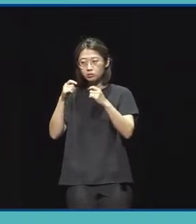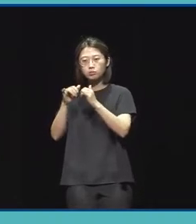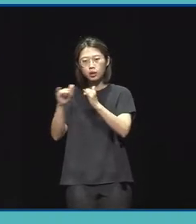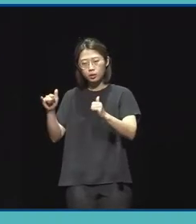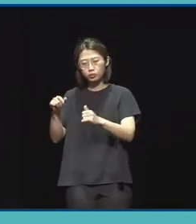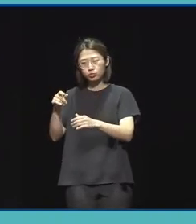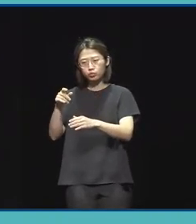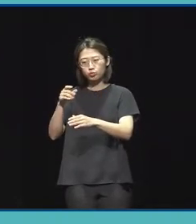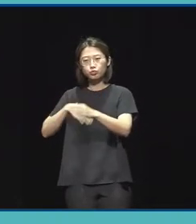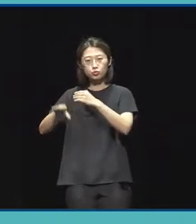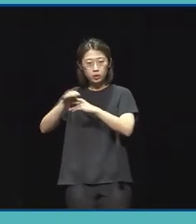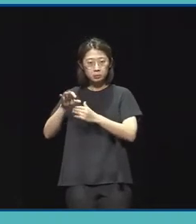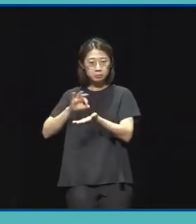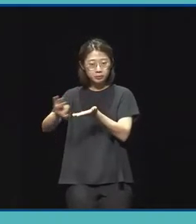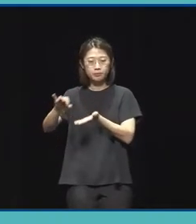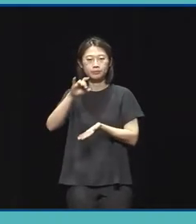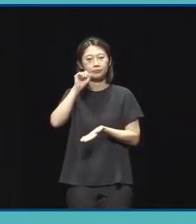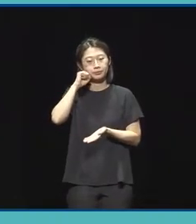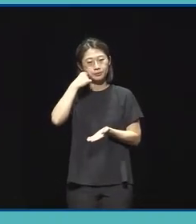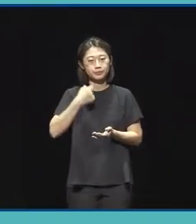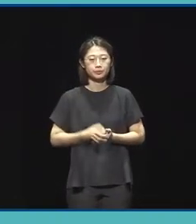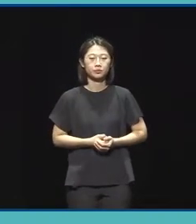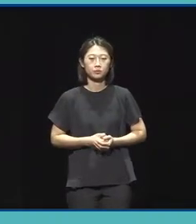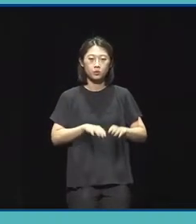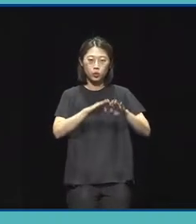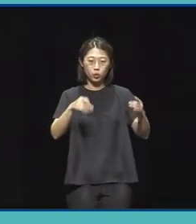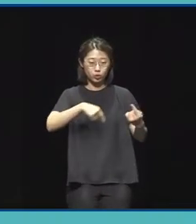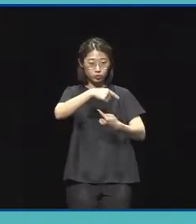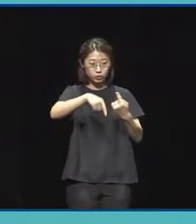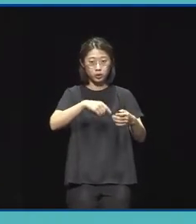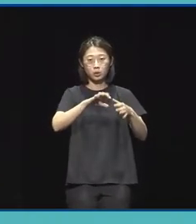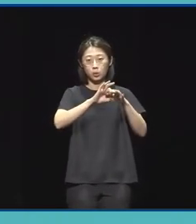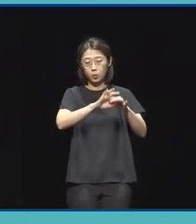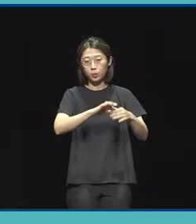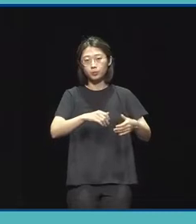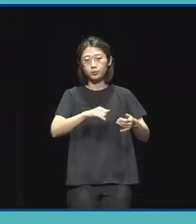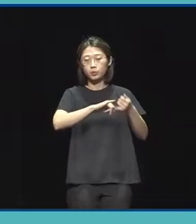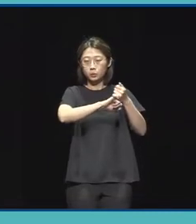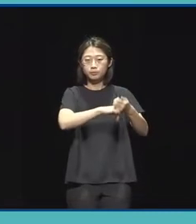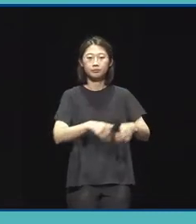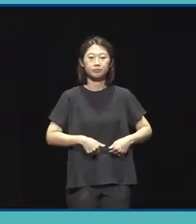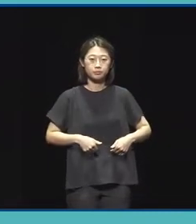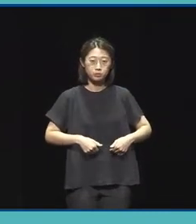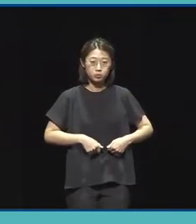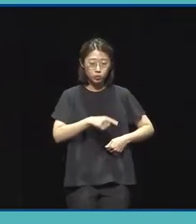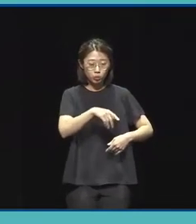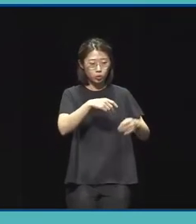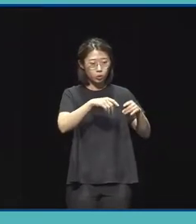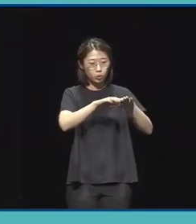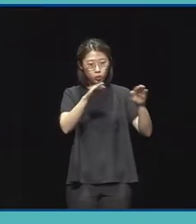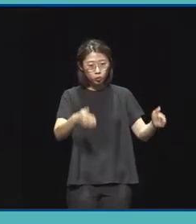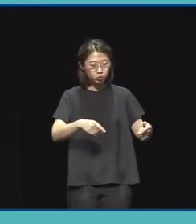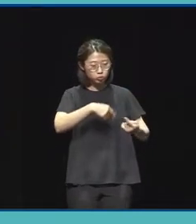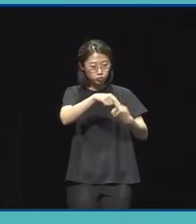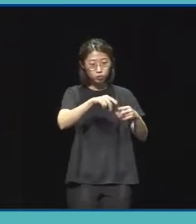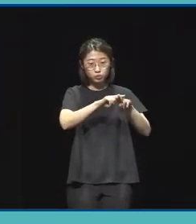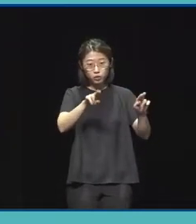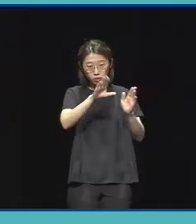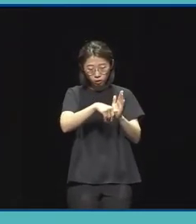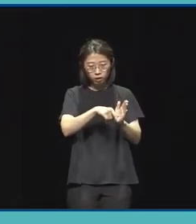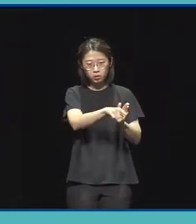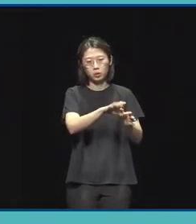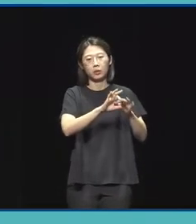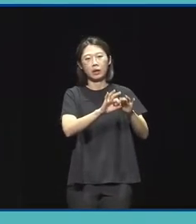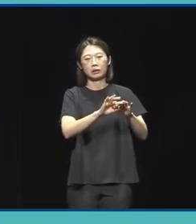집행이 불가합니다. 그리고 공연장 운영은 필수 조건이며 공연장 운영이 취소될 경우 지원이 취소될 수 있습니다.